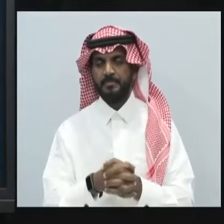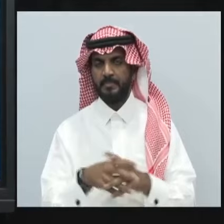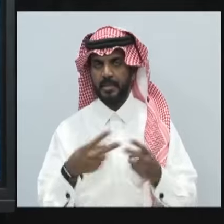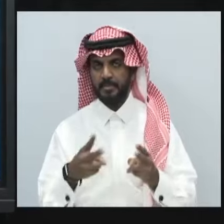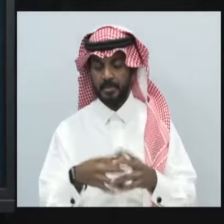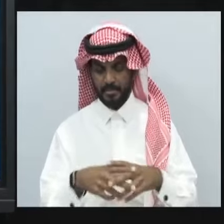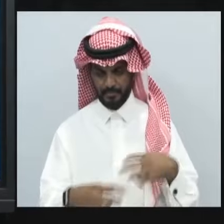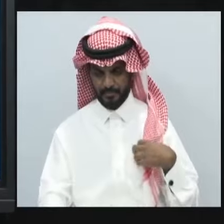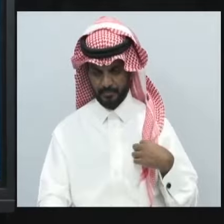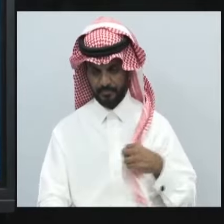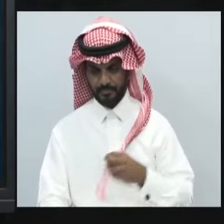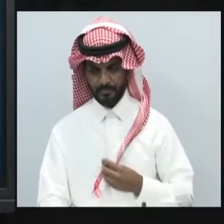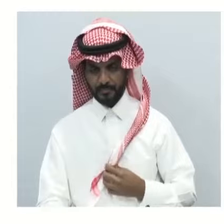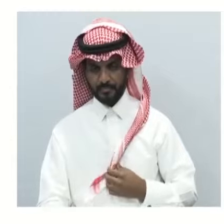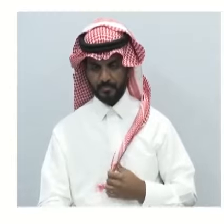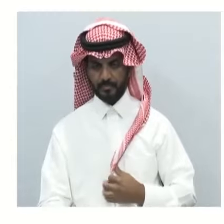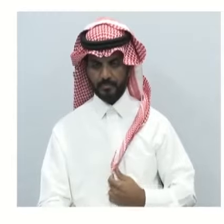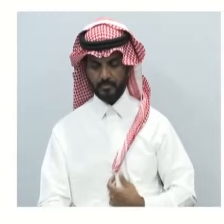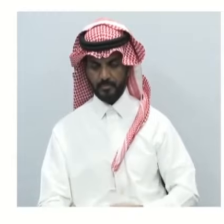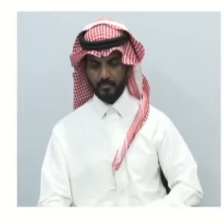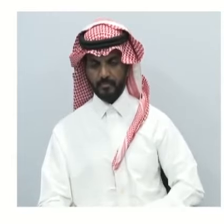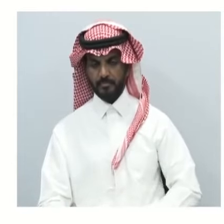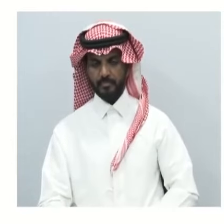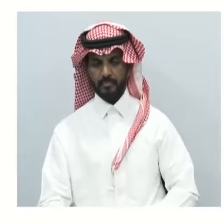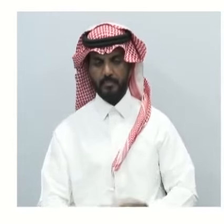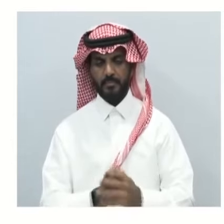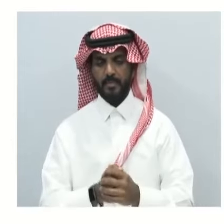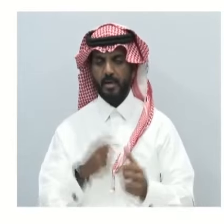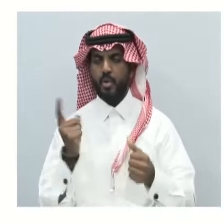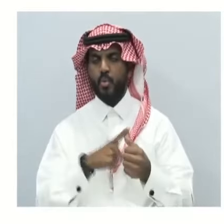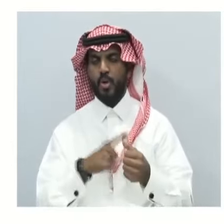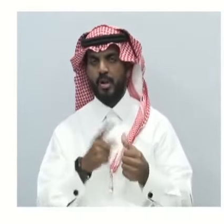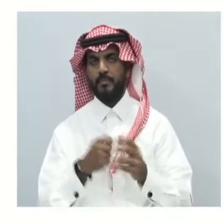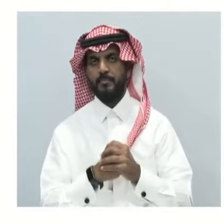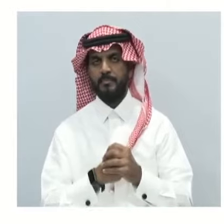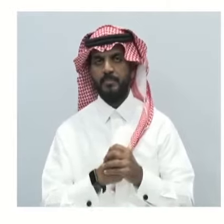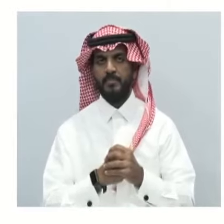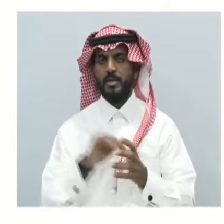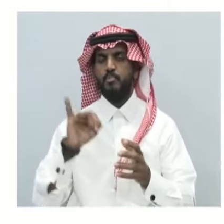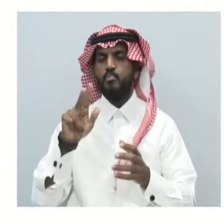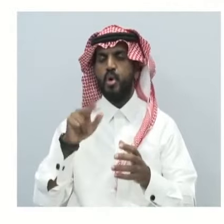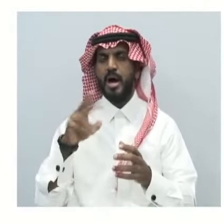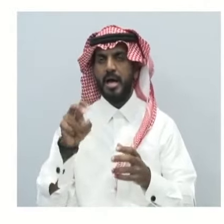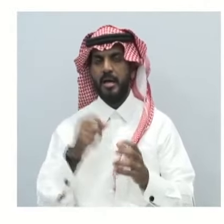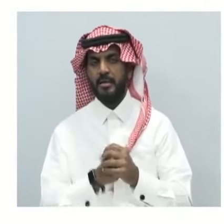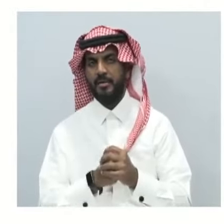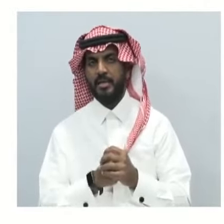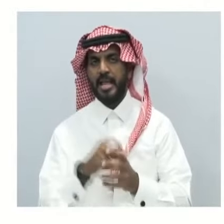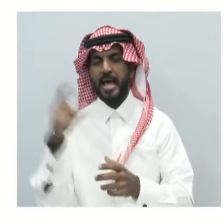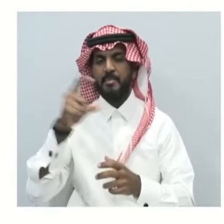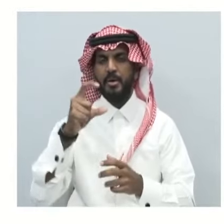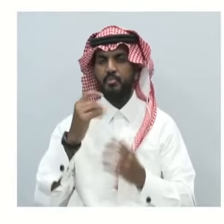واياكم طالب وطالبه كما تشاهدون امامكم انا من هذه الاطوار طور المحاق فيه يكون القمر